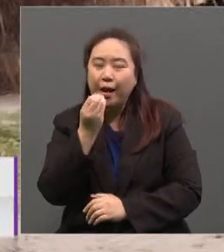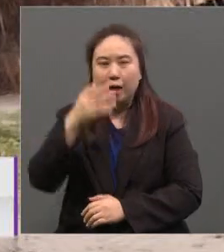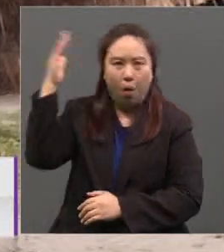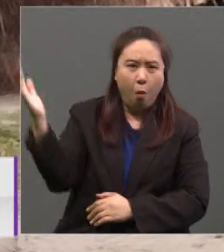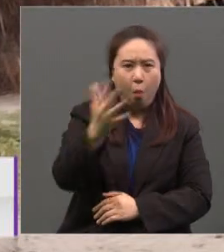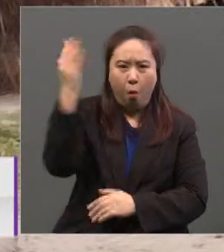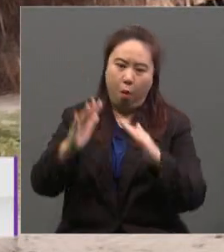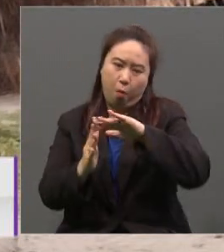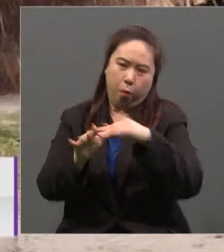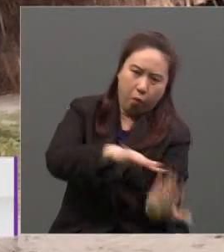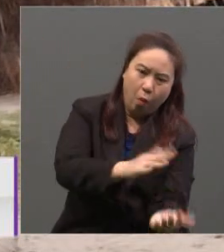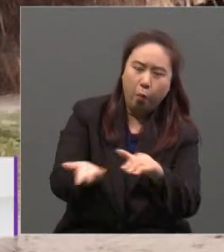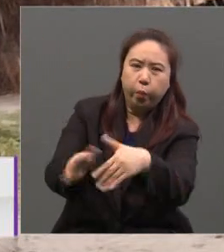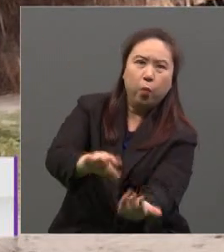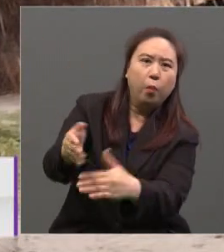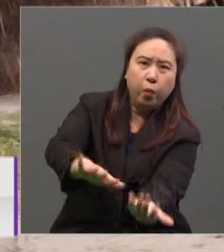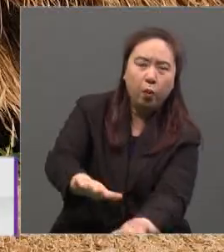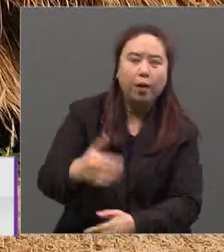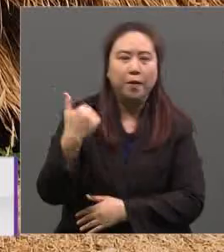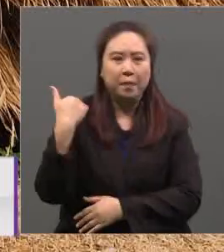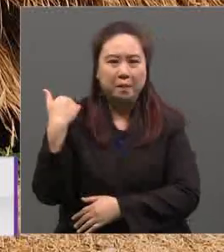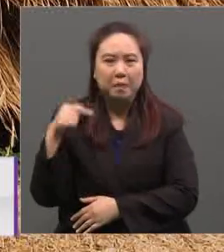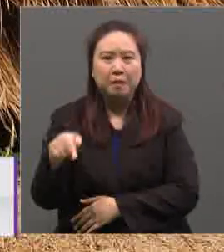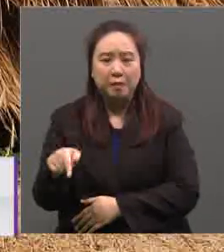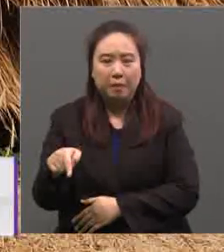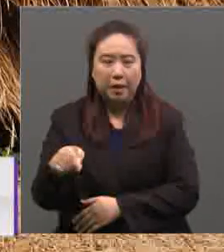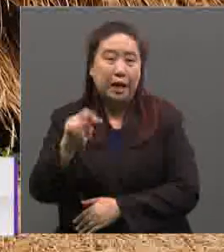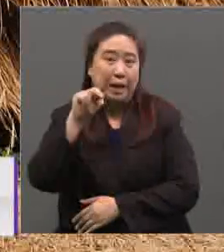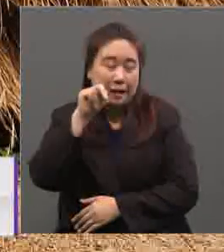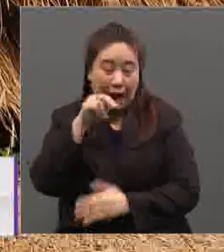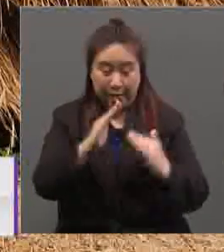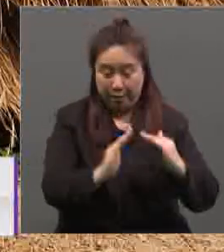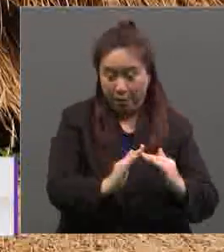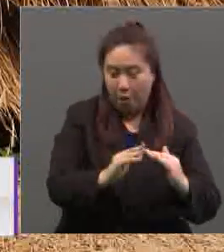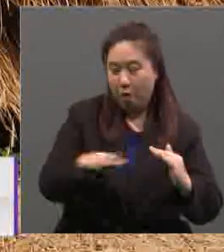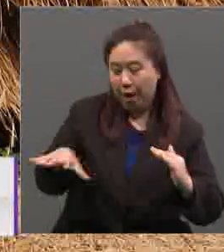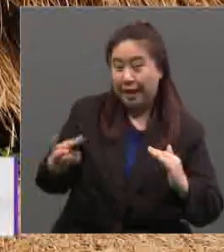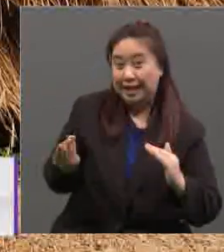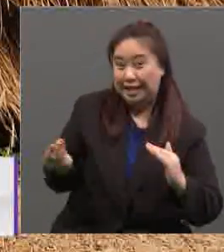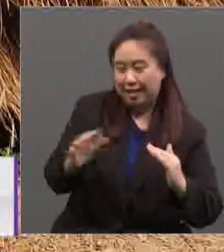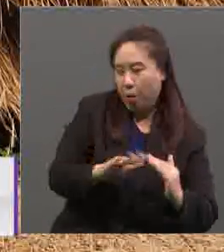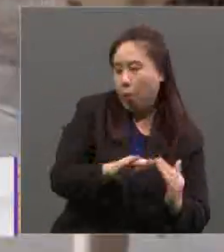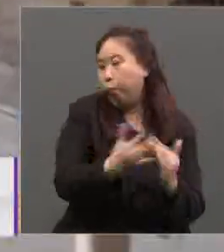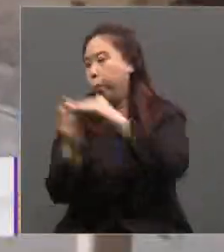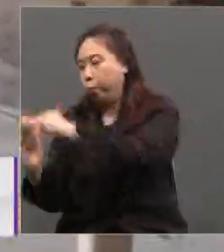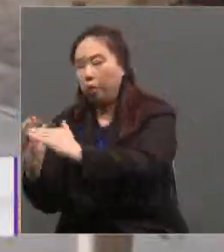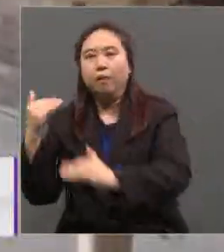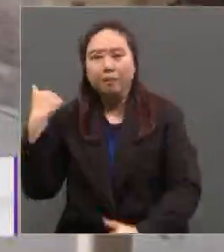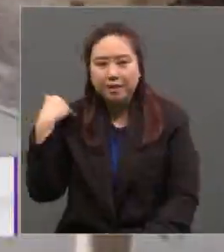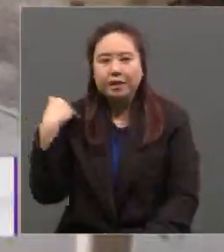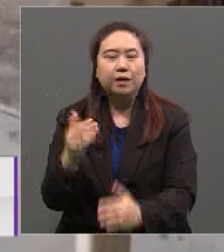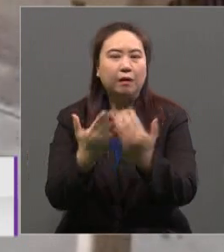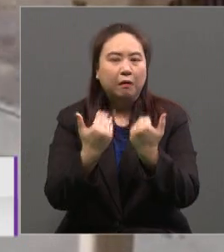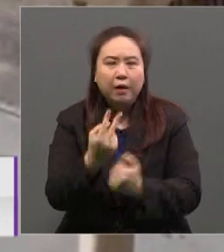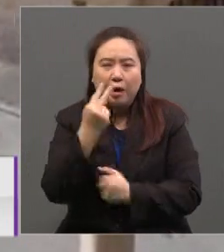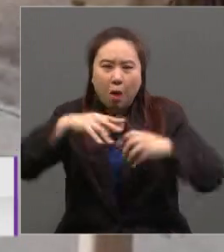ไผ่พังเสียหายนับ10หลังบางหลังก็ถูกลมหอบจากในน้ำขึ้นไปอยู่บนฝั่งอ่ะอย่างภาพที่เห็นเมื่อสักครู่นี้นะคะทีนี้ฝน